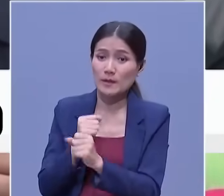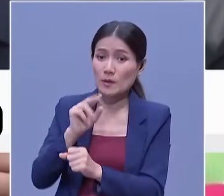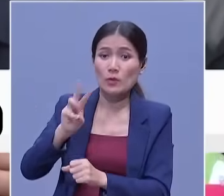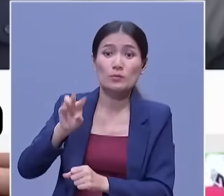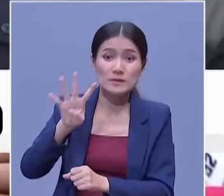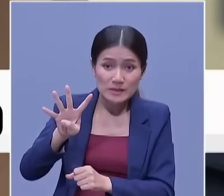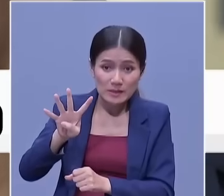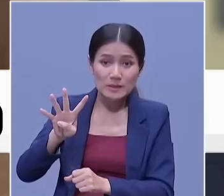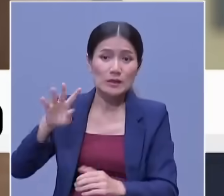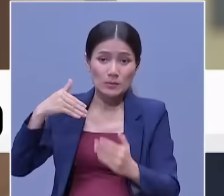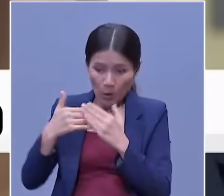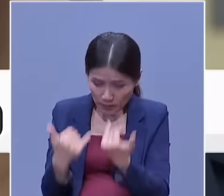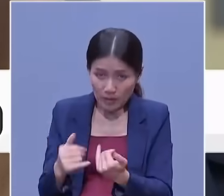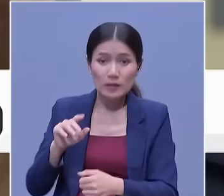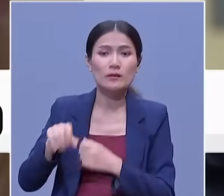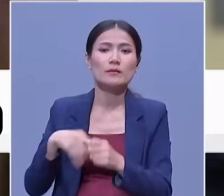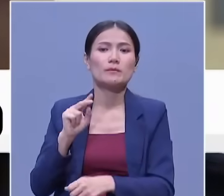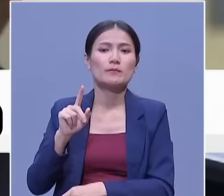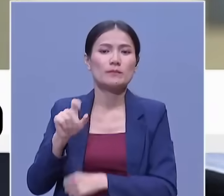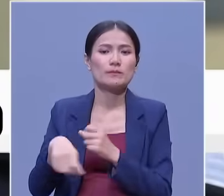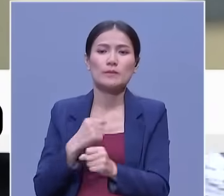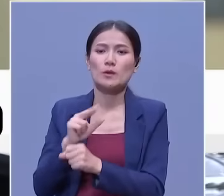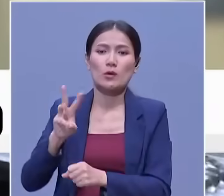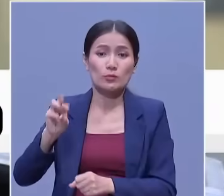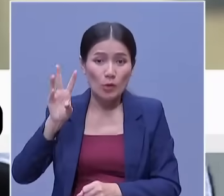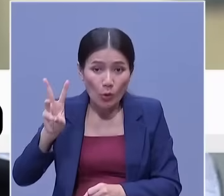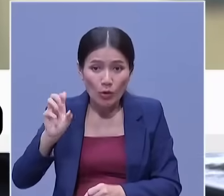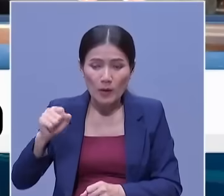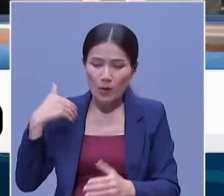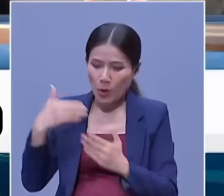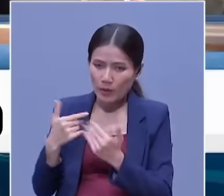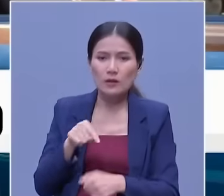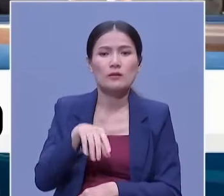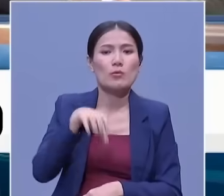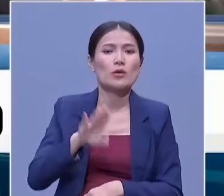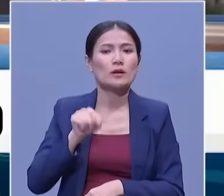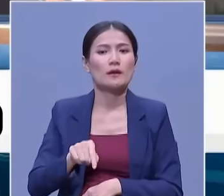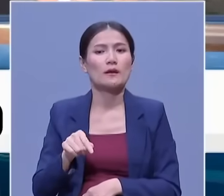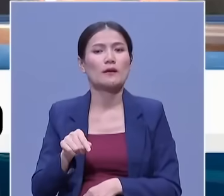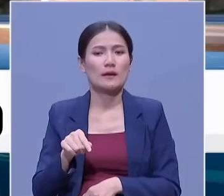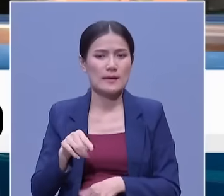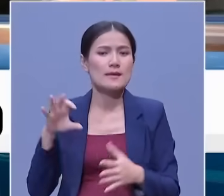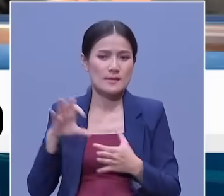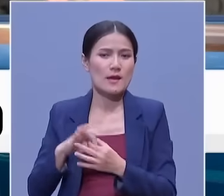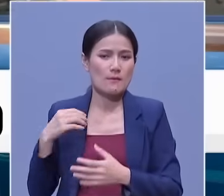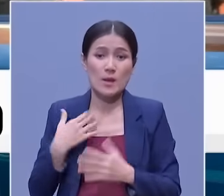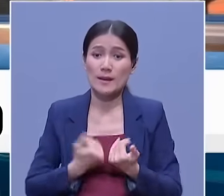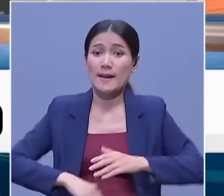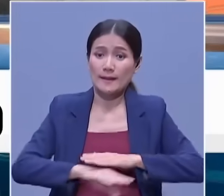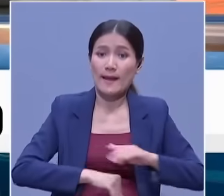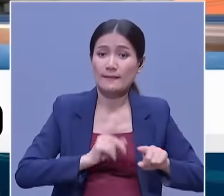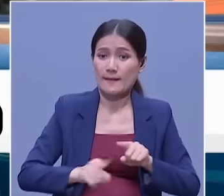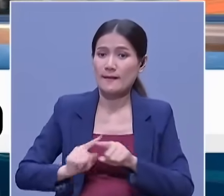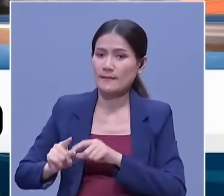มากกว่า100ตู้แต่มูลค่ายังไม่ขอระบุนะครับขอตรวจสอบข้อมูลก่อนแต่ว่าเบื้องต้นเอกสารหลักฐานที่พบมีความ